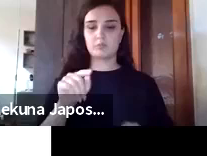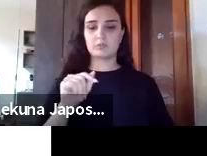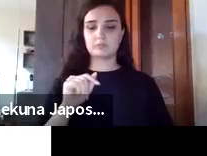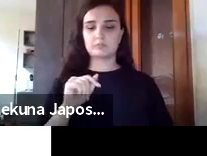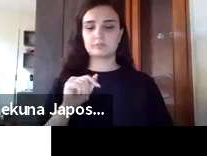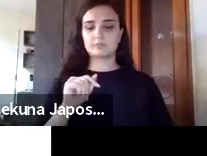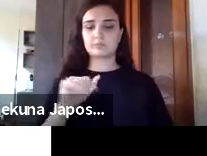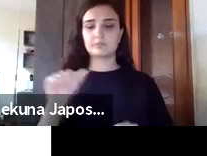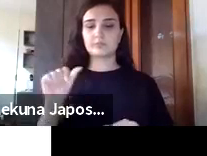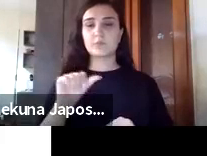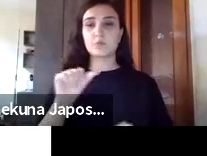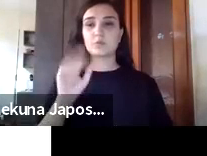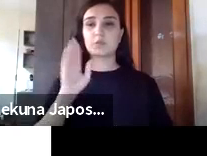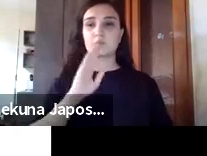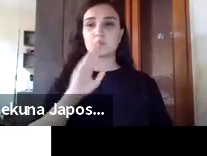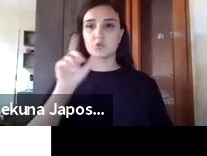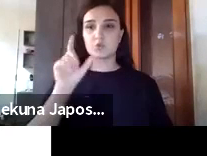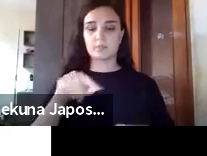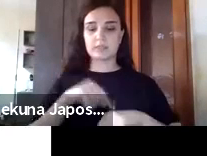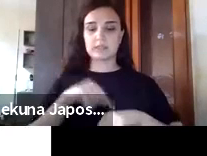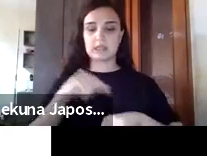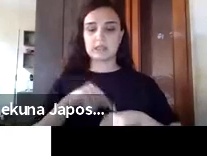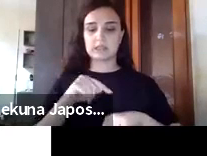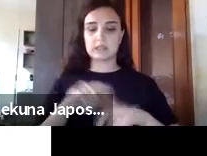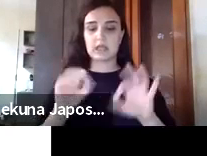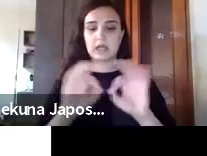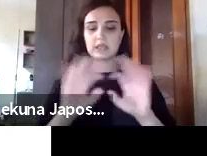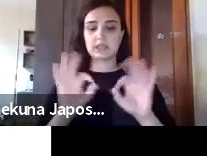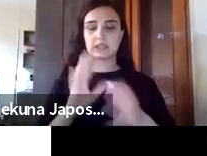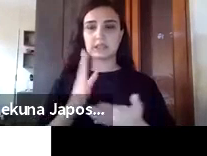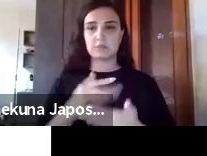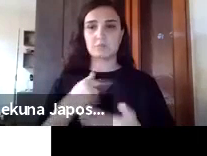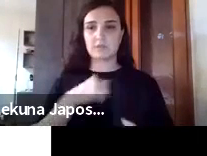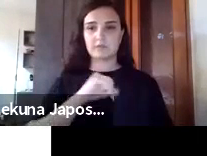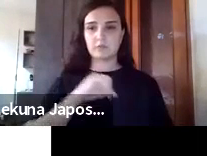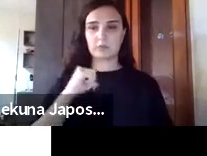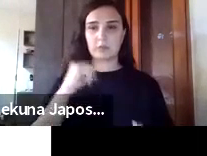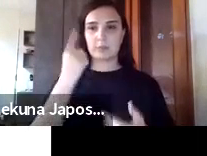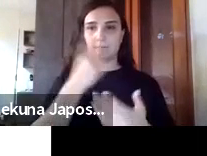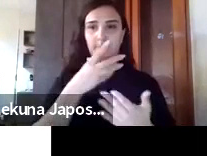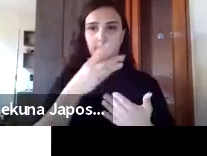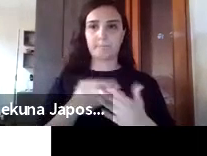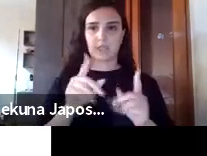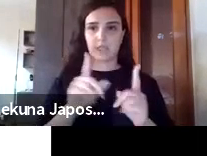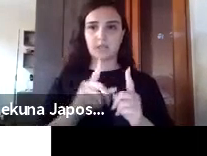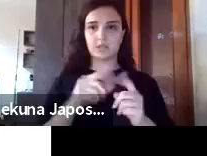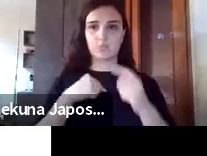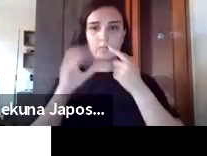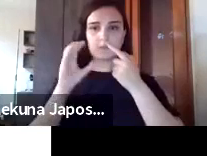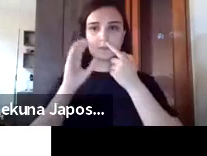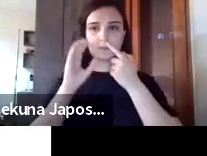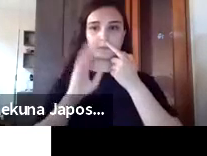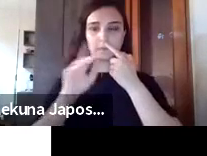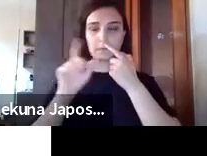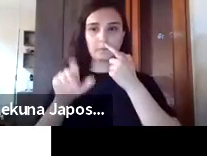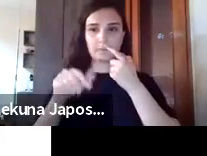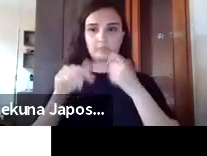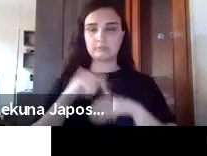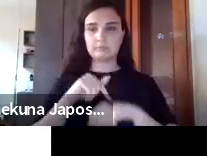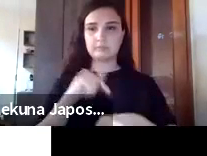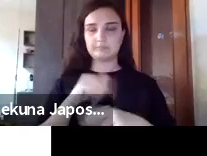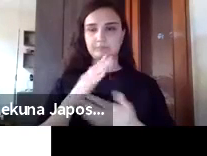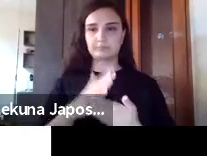ცუდი მშობლის განცდა აღწერილიც არის და მეც პირადად ძალიან ხშირად მომისმენია, რომ აი მშობლისგან რომ განცდა მაქვს,